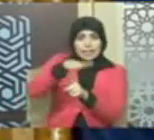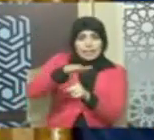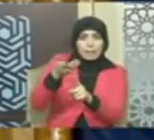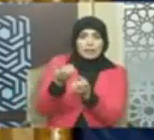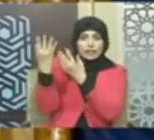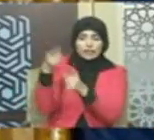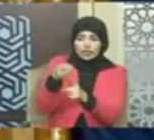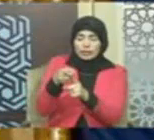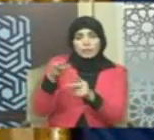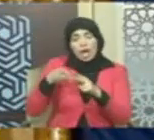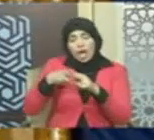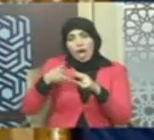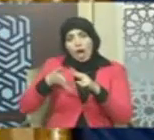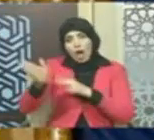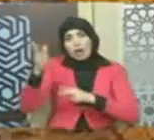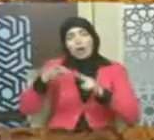خرج مهاجرا